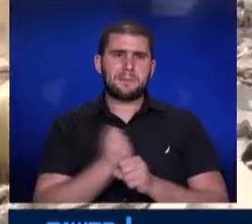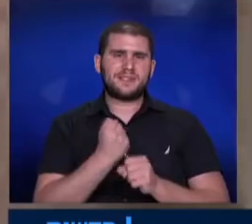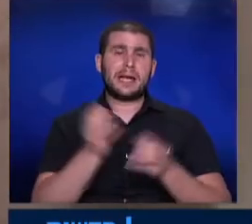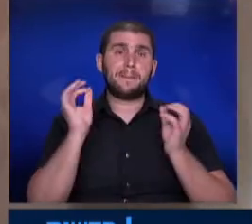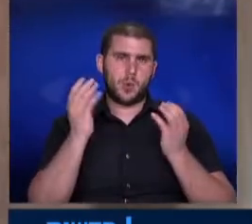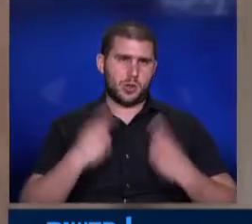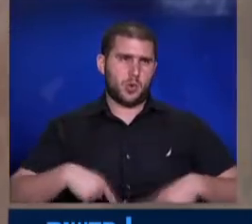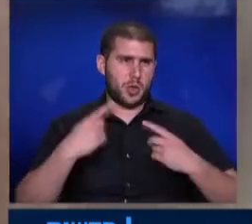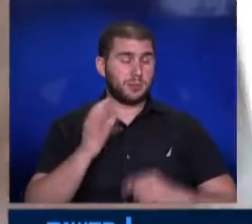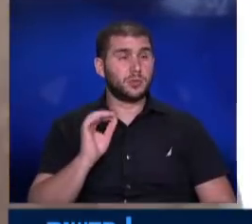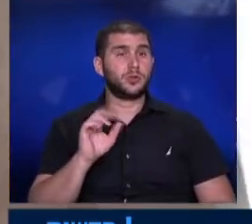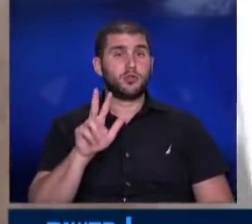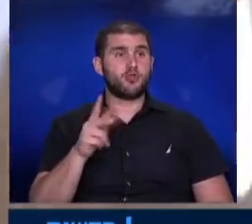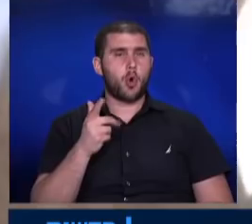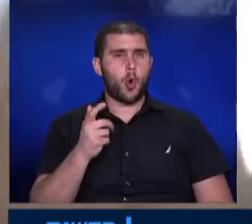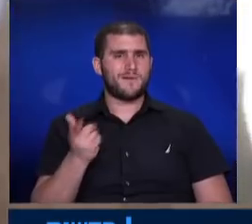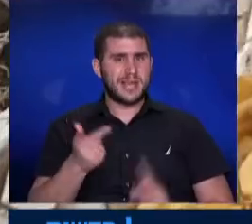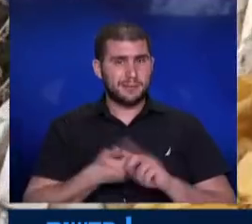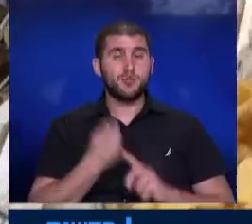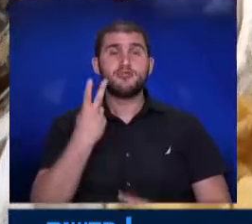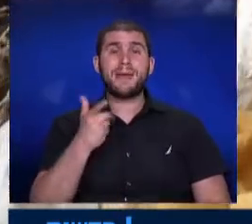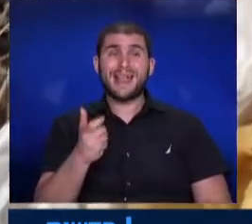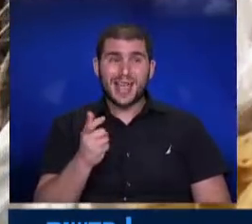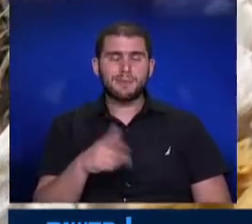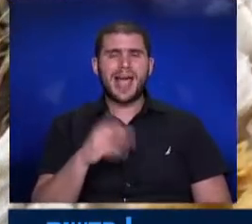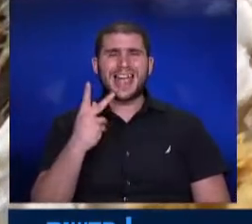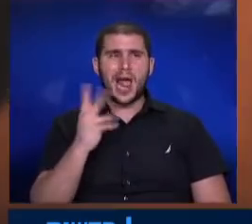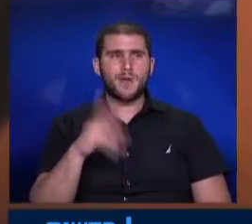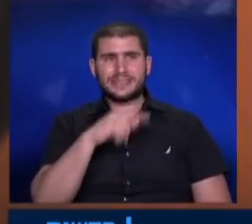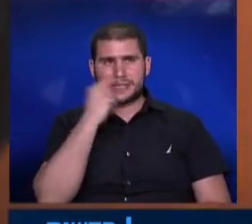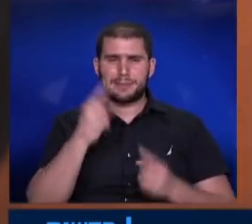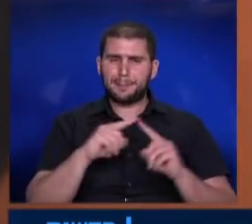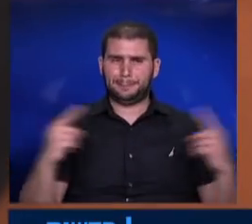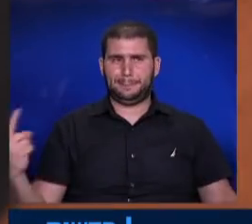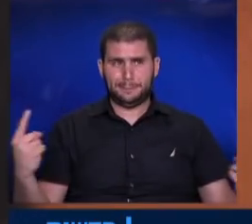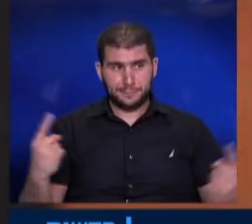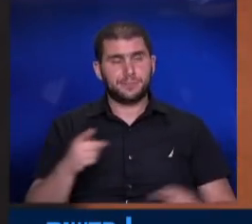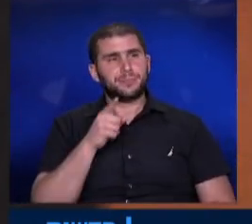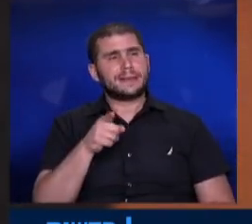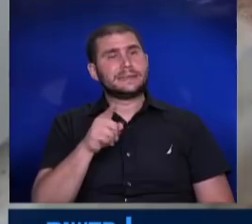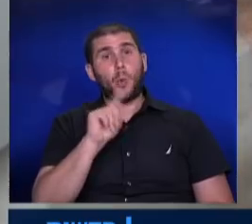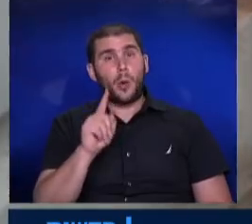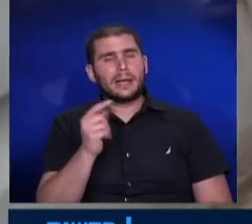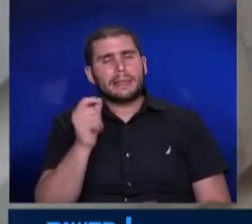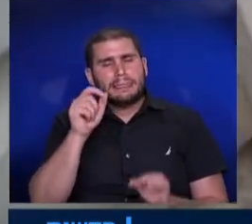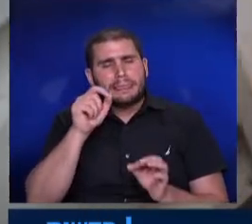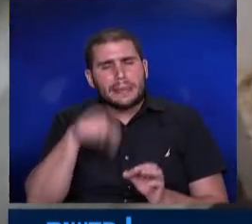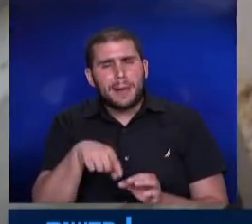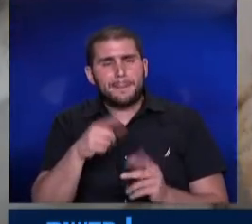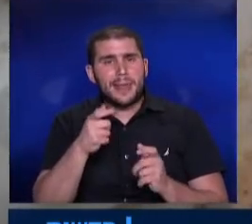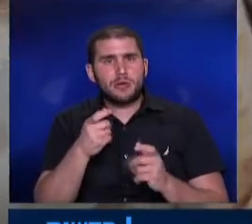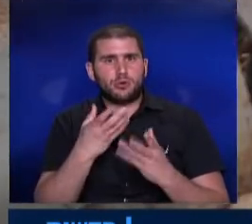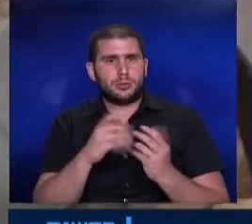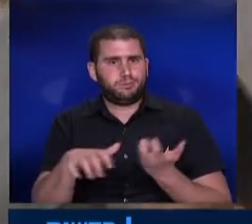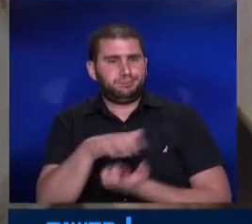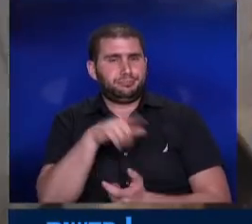היום. 3 רובי M16, 2 אקדחים, רובי קרלו וסמים מסוגים שונים. זו אולי טיפה בים הנשק הבלתי חוקי